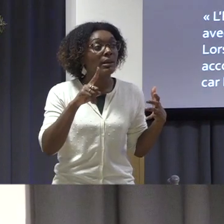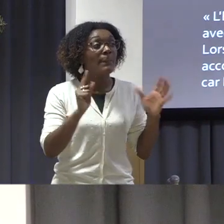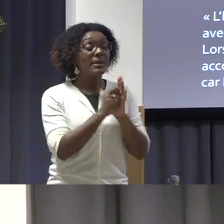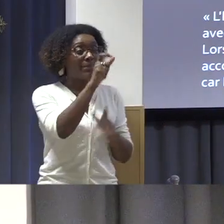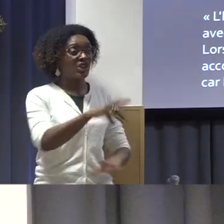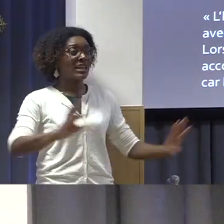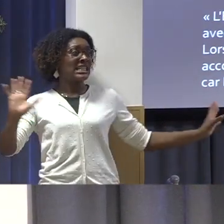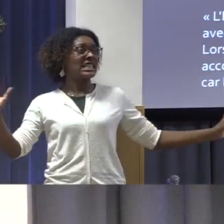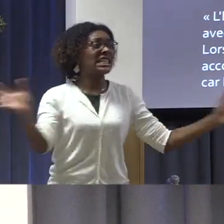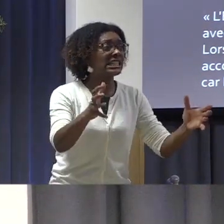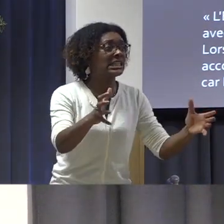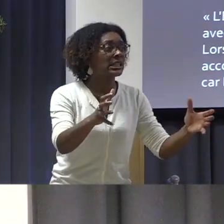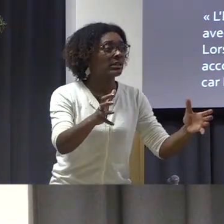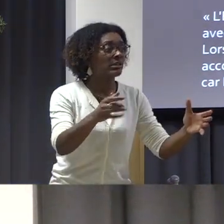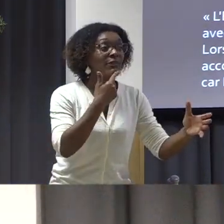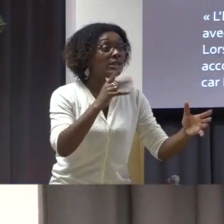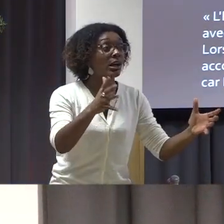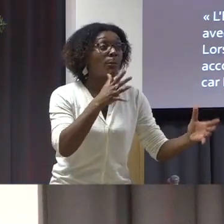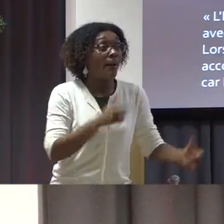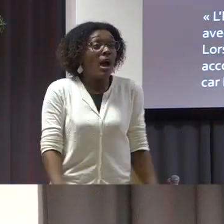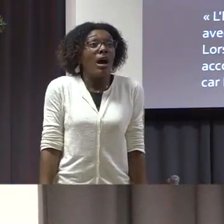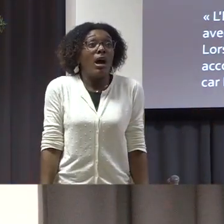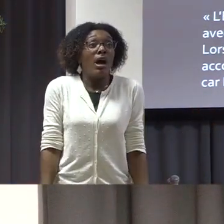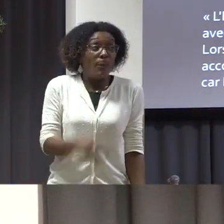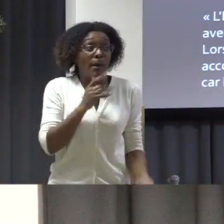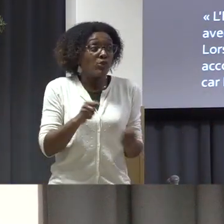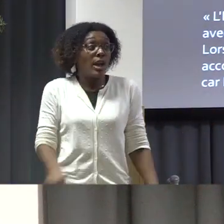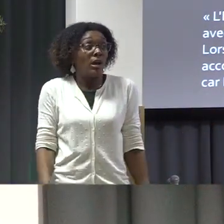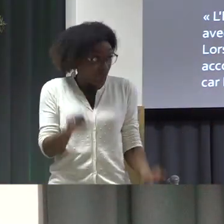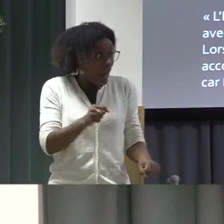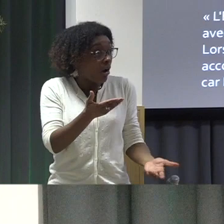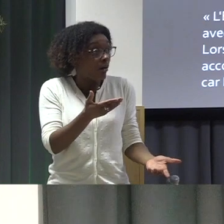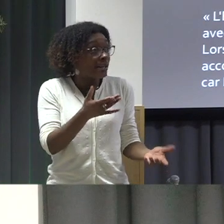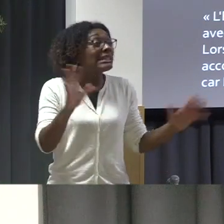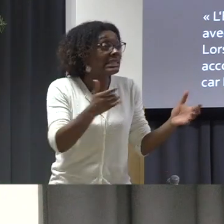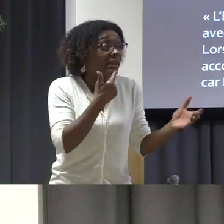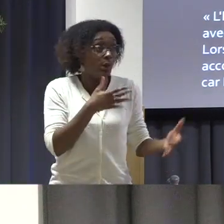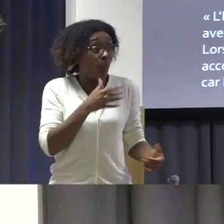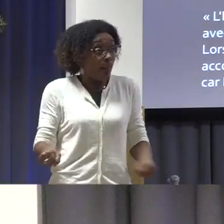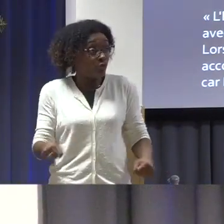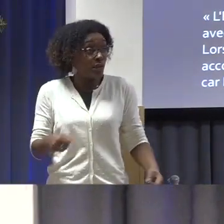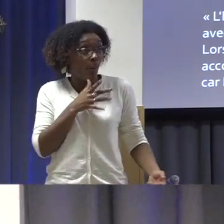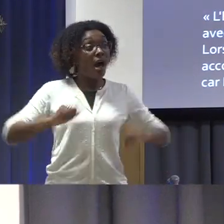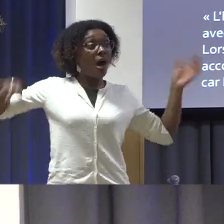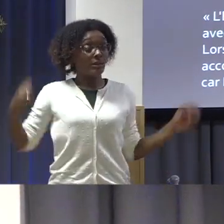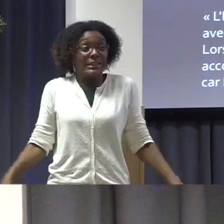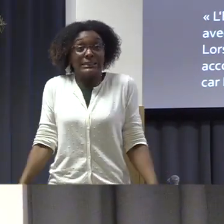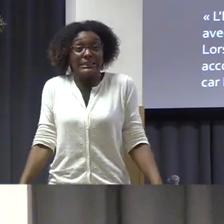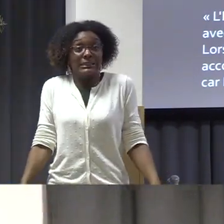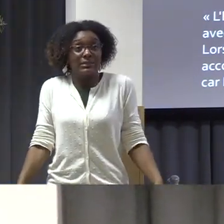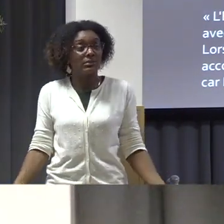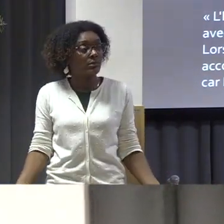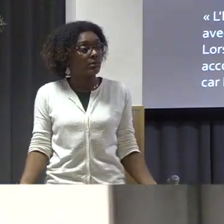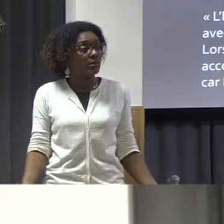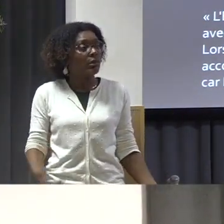on ne laisse plus la possibilité de mouvement vous êtes d'accord avec moi et les mots sont